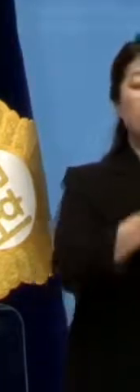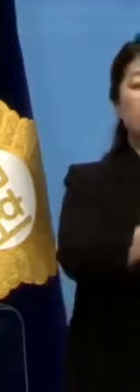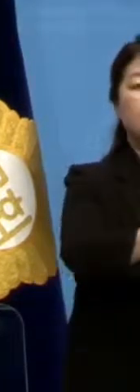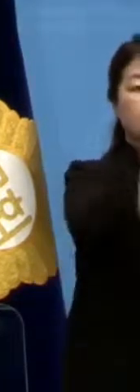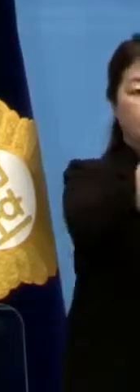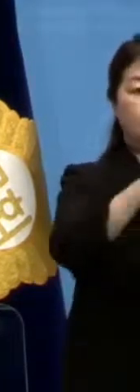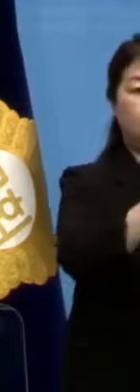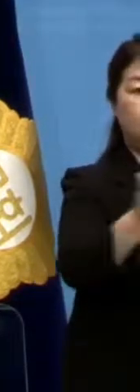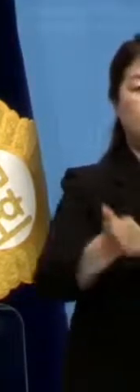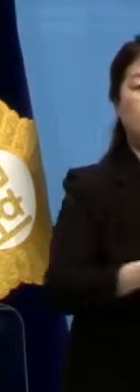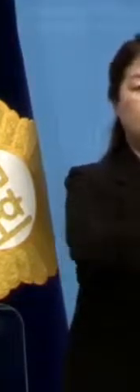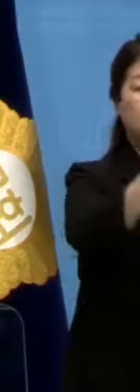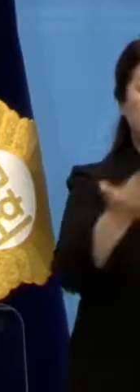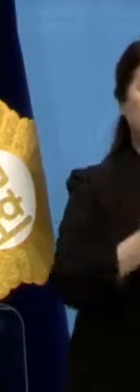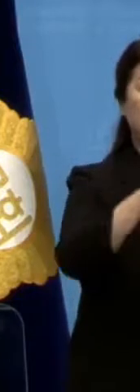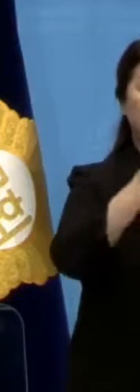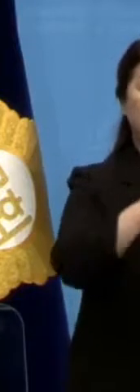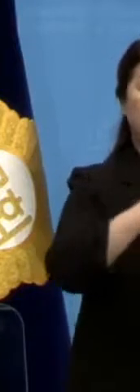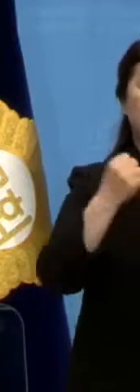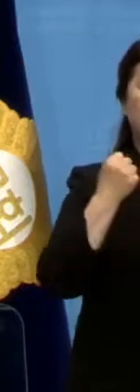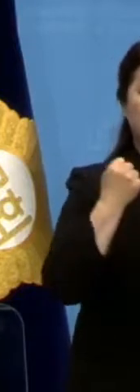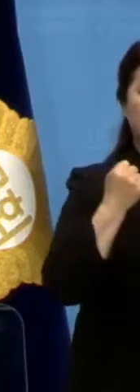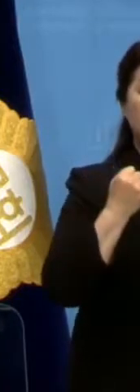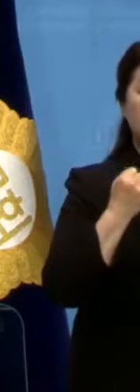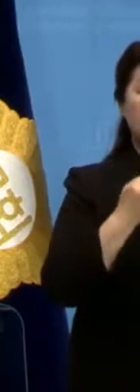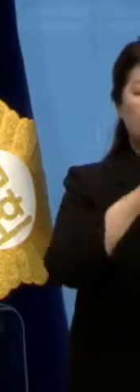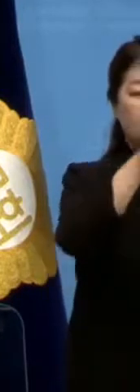존경하는 국민 여러분, 국민의힘